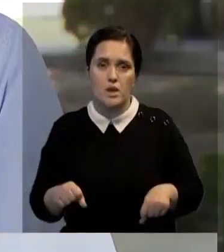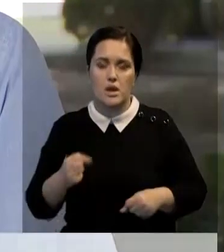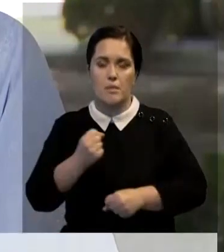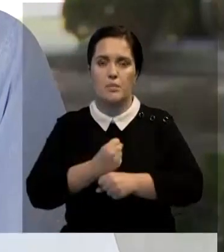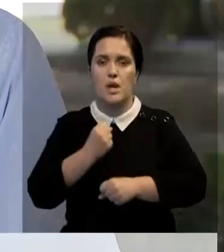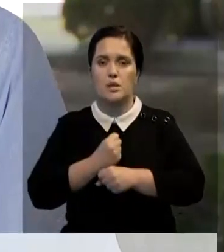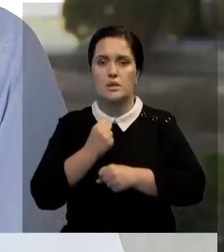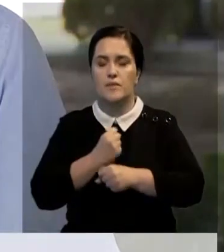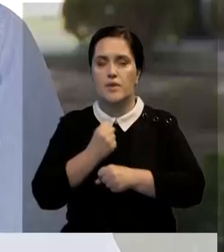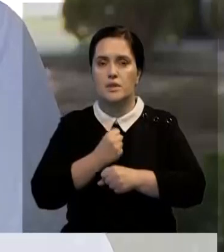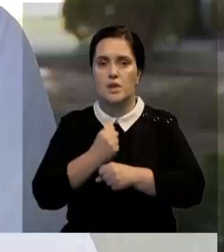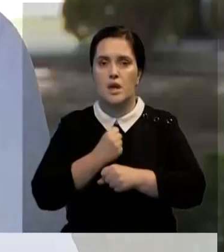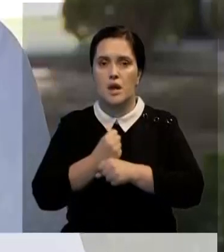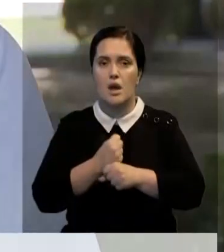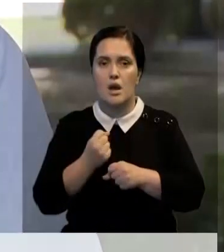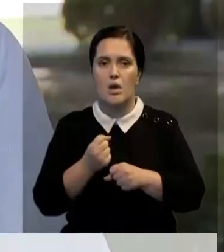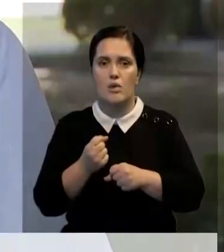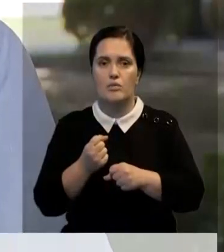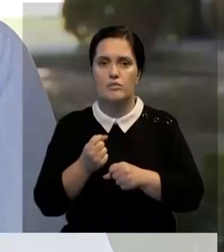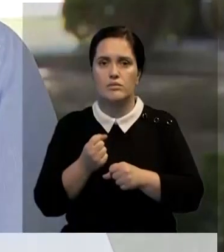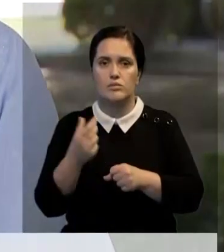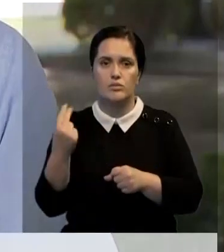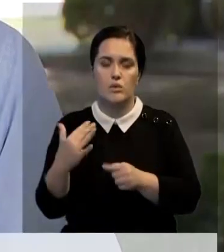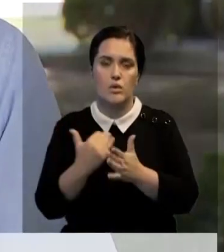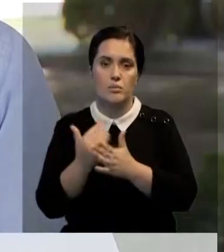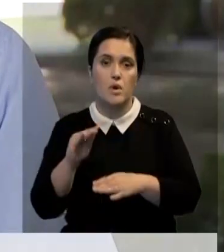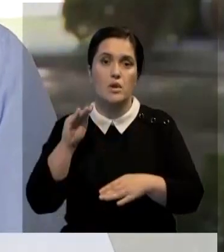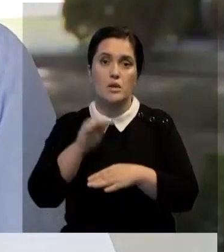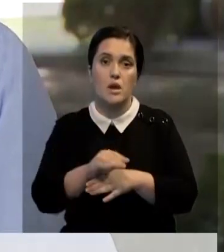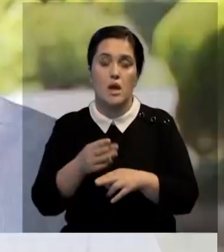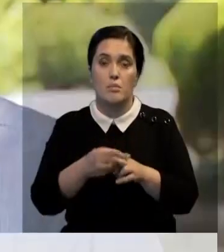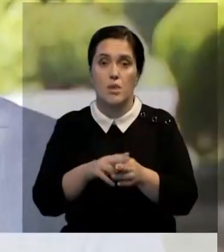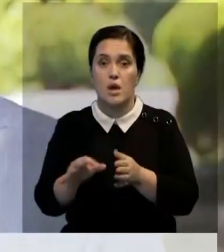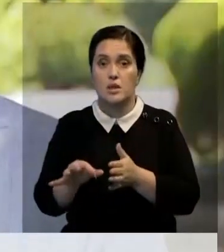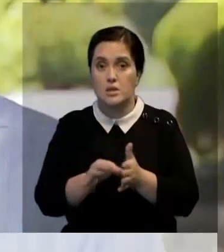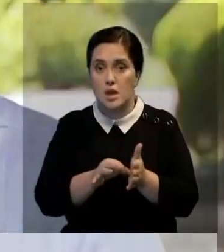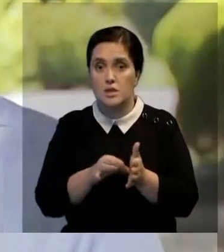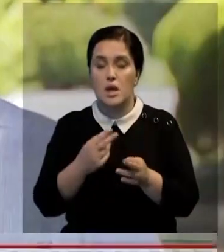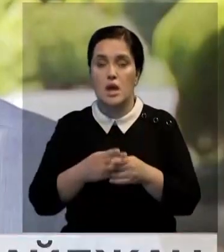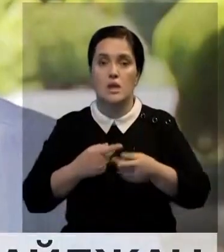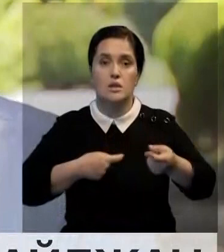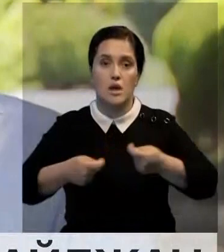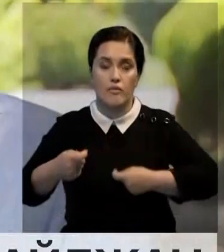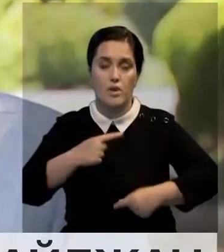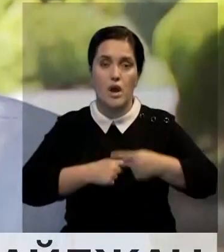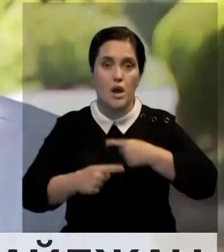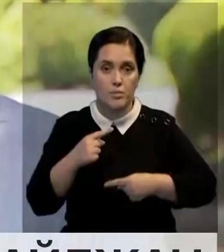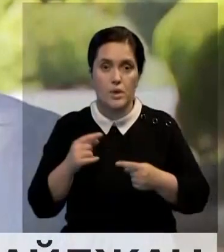продукцию с гораздо более высокой добавленной стоимостью. И это сразу же отразится и на товарообороте, и